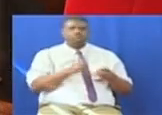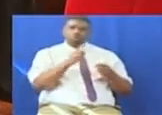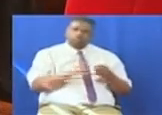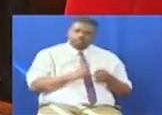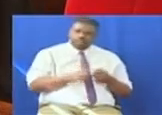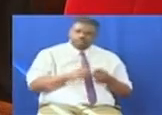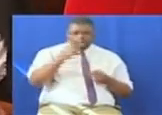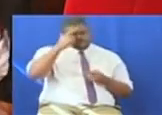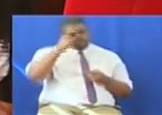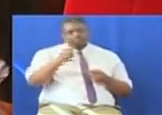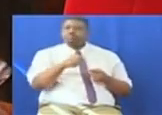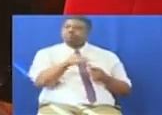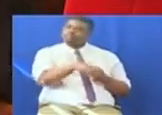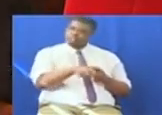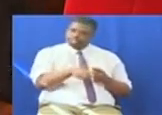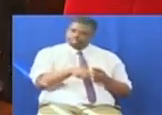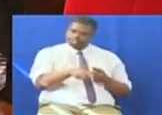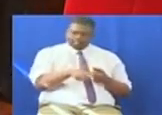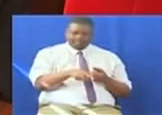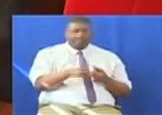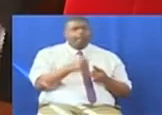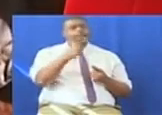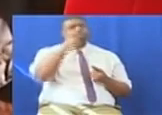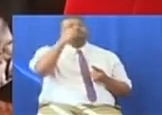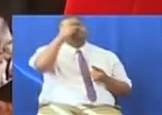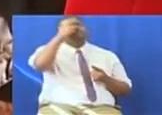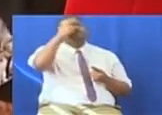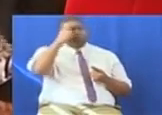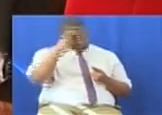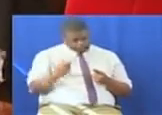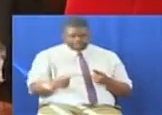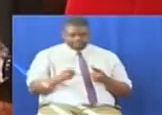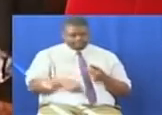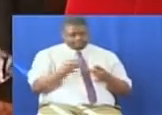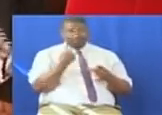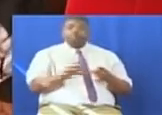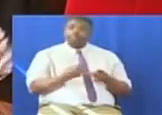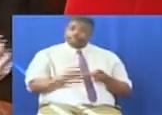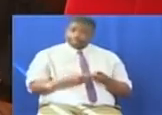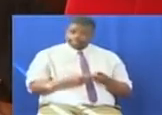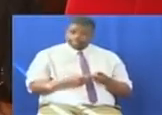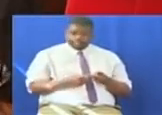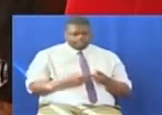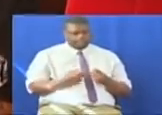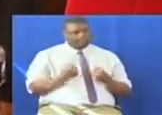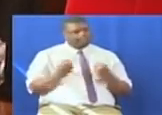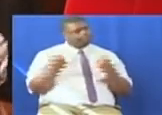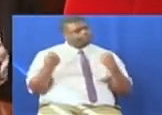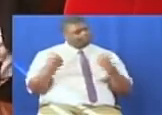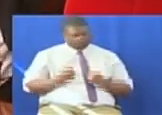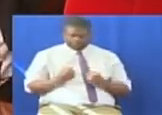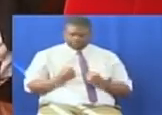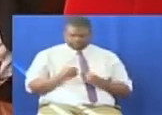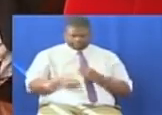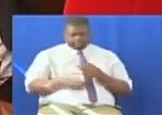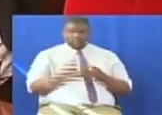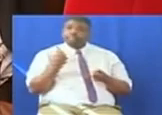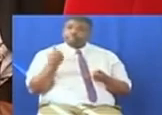mwenye kujiamini, anakuwa very confident. Lakini la pili anakuwa ni jasiri.